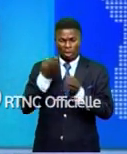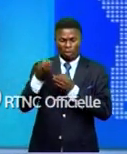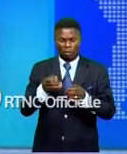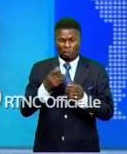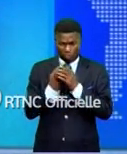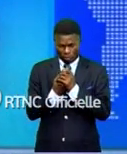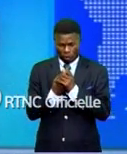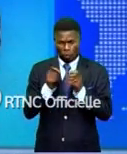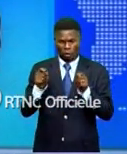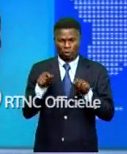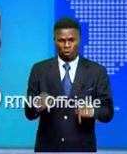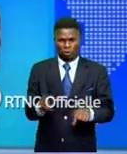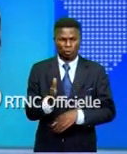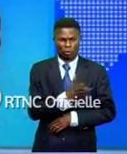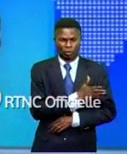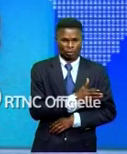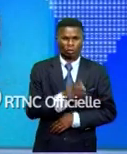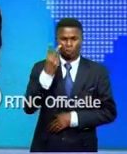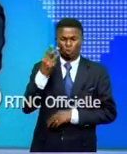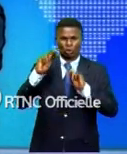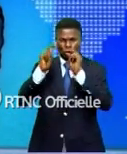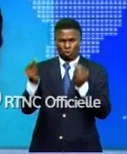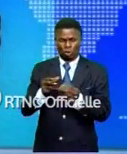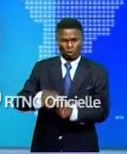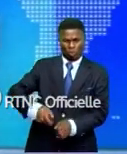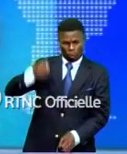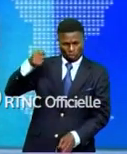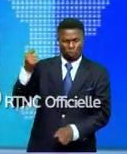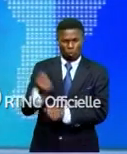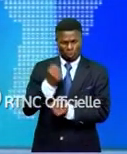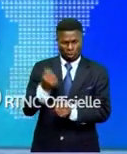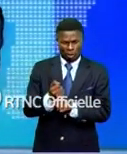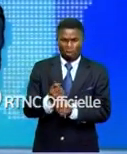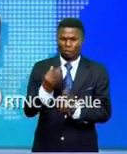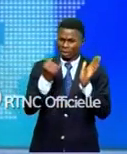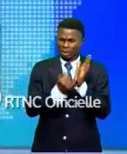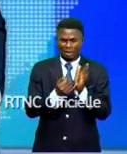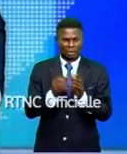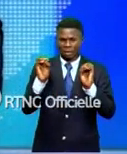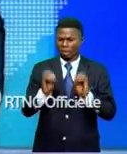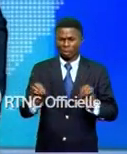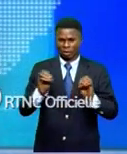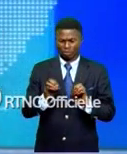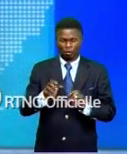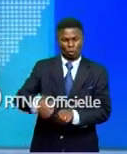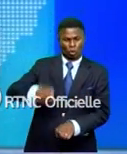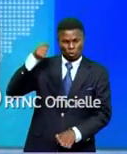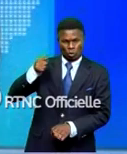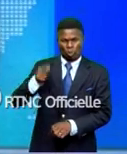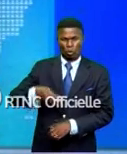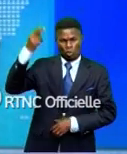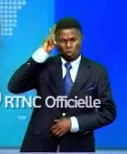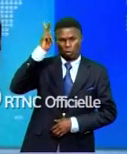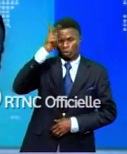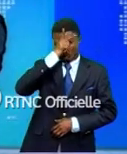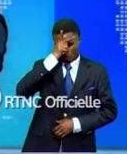un instant dans ce journal. Deux groupes en service sur les six, la centrale hydroélectrique de Mwandigusha dans le